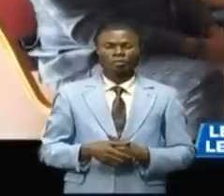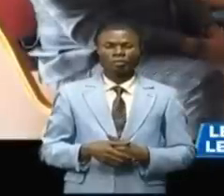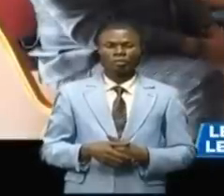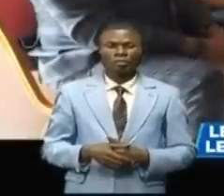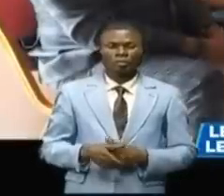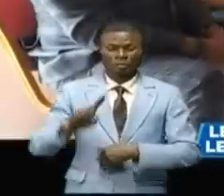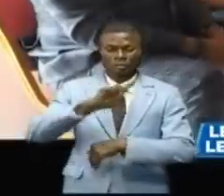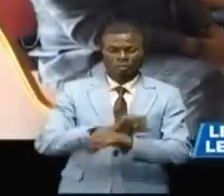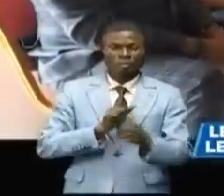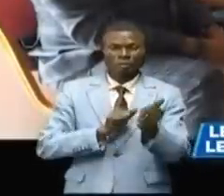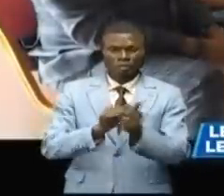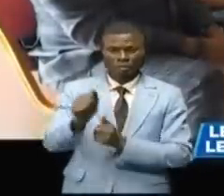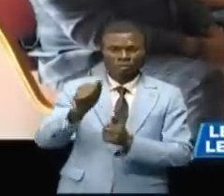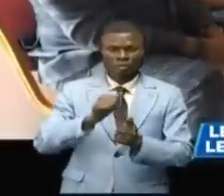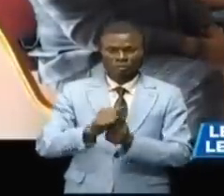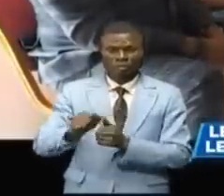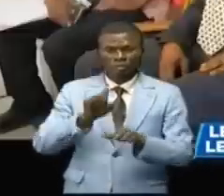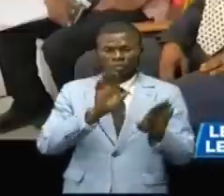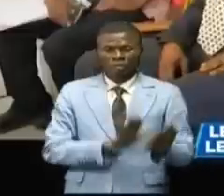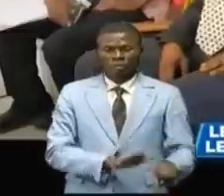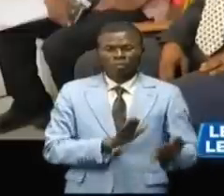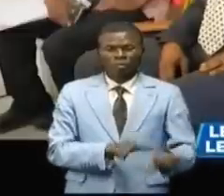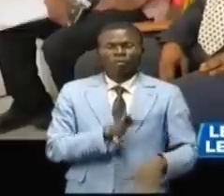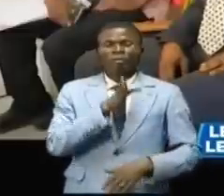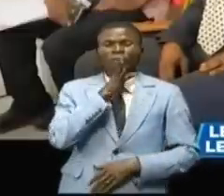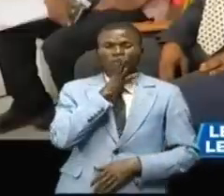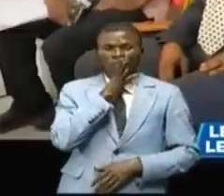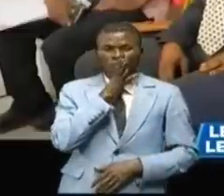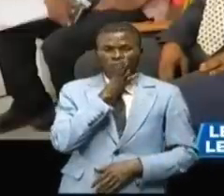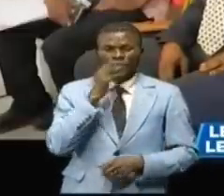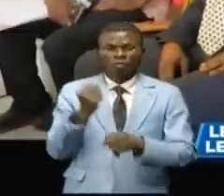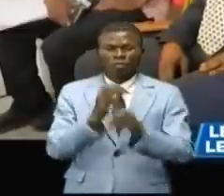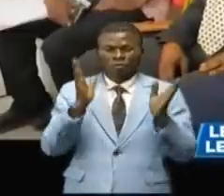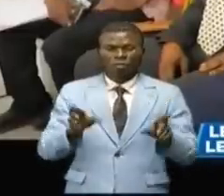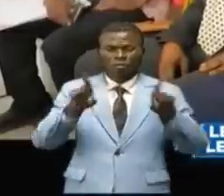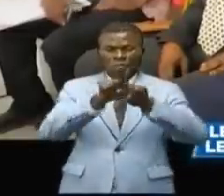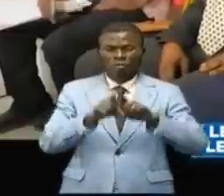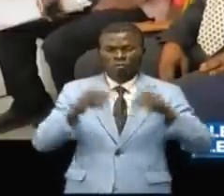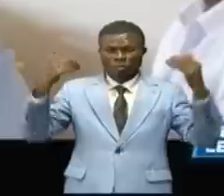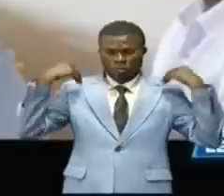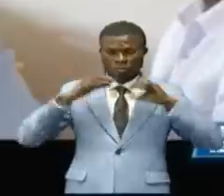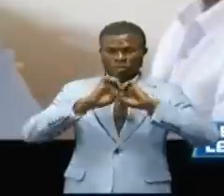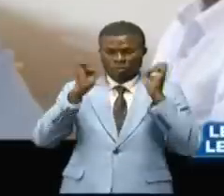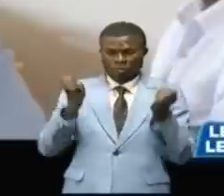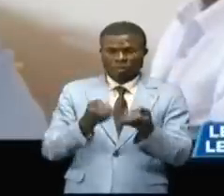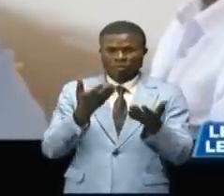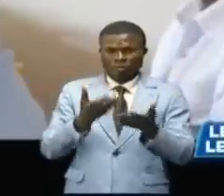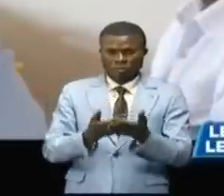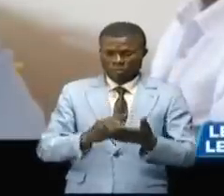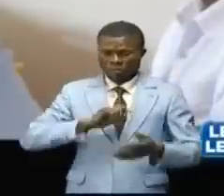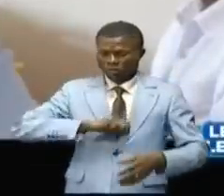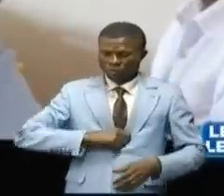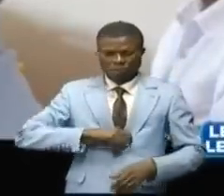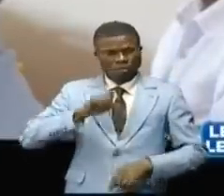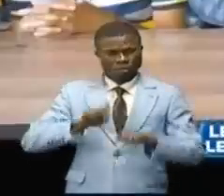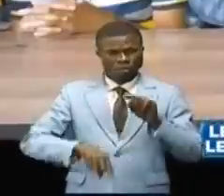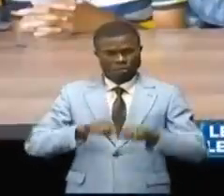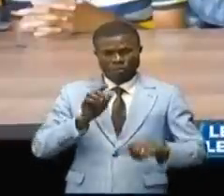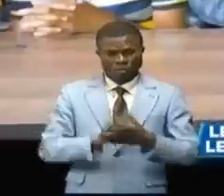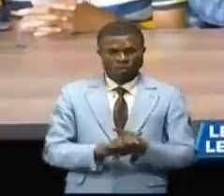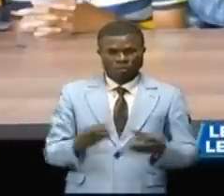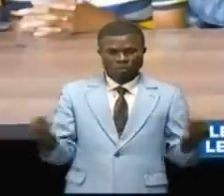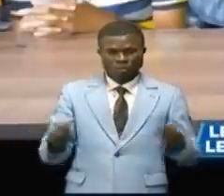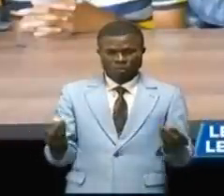Les jours passent, l'attente reste toujours longue. Et les agents Z4 de régie financière s'impatientent déjà. Ces